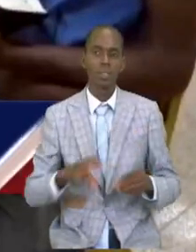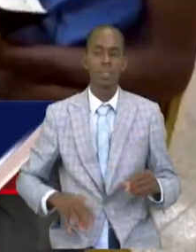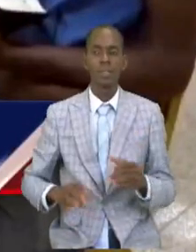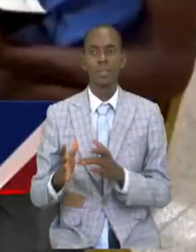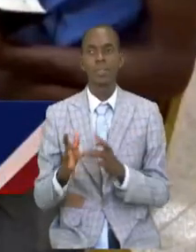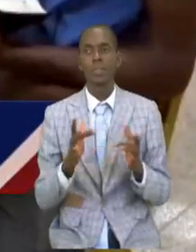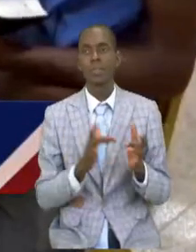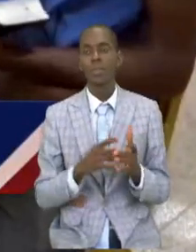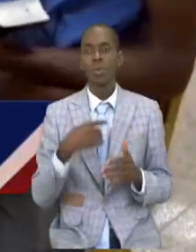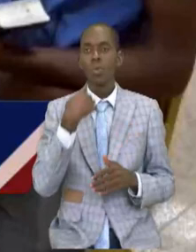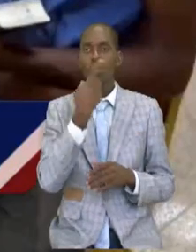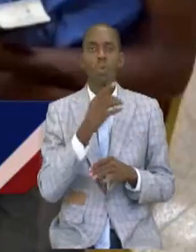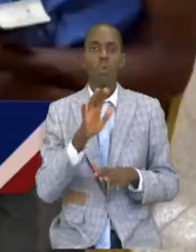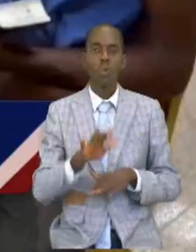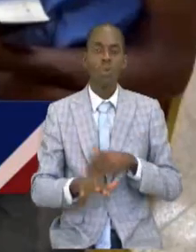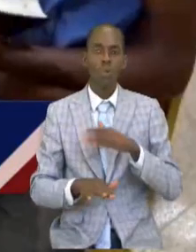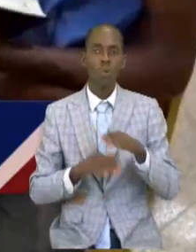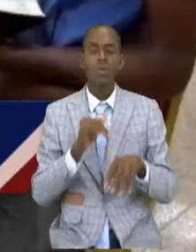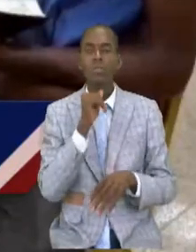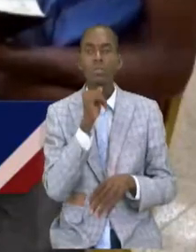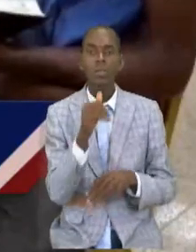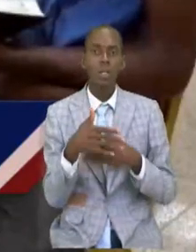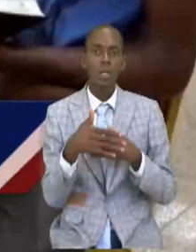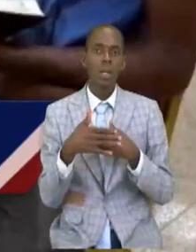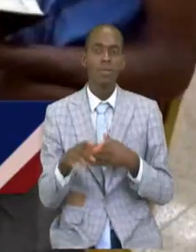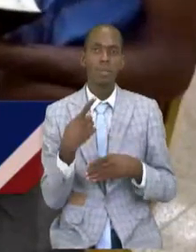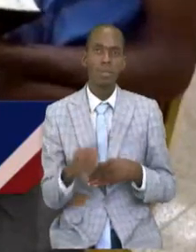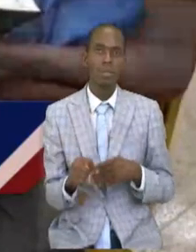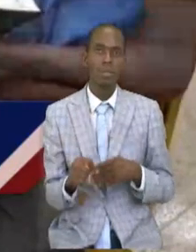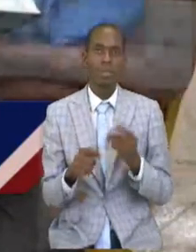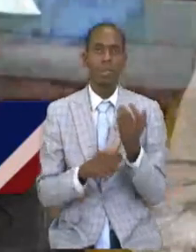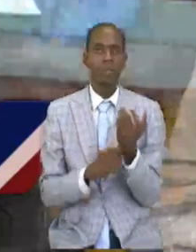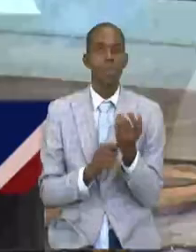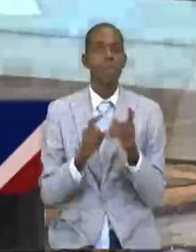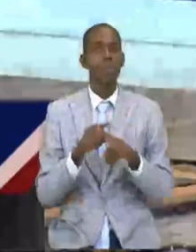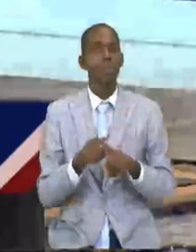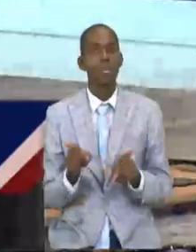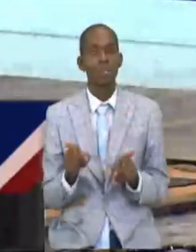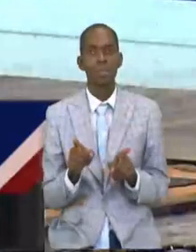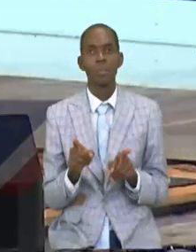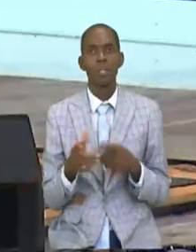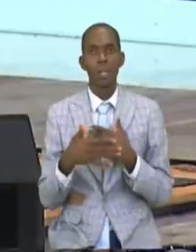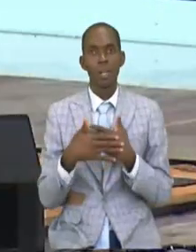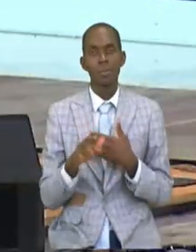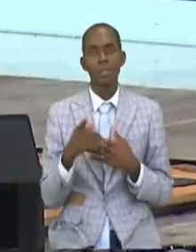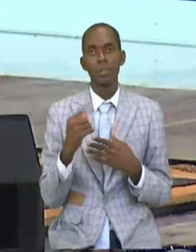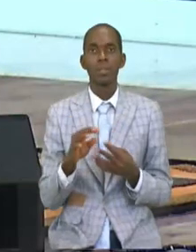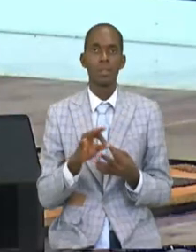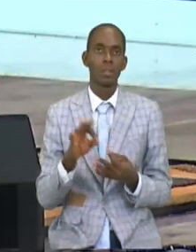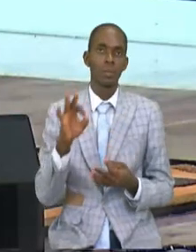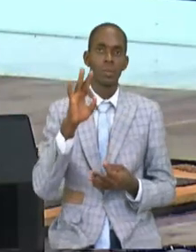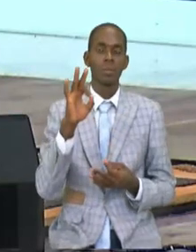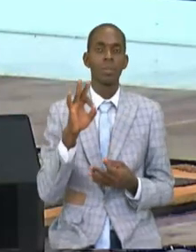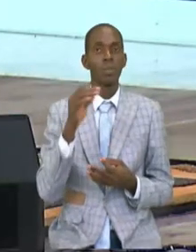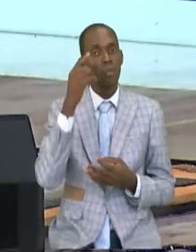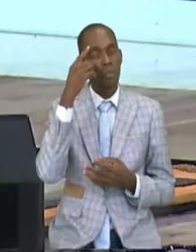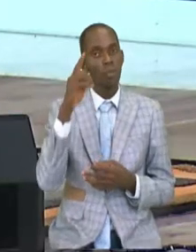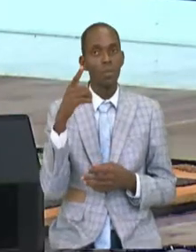condamnation pour ceux qui sont en Jésus-Christ, qui marchent non selon la chair, mais selon